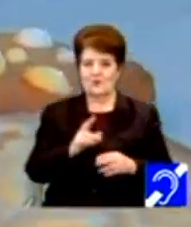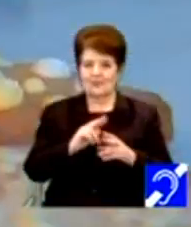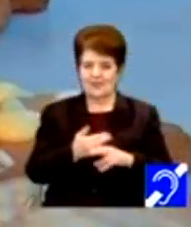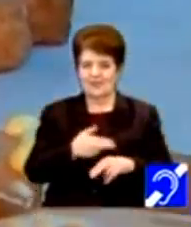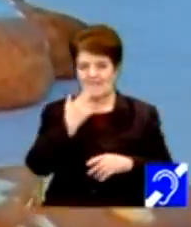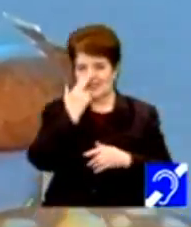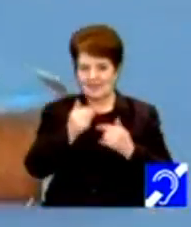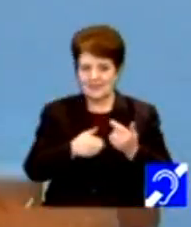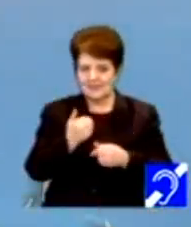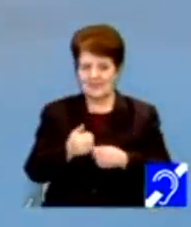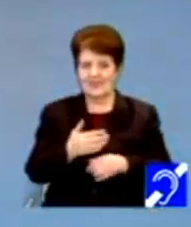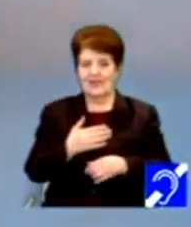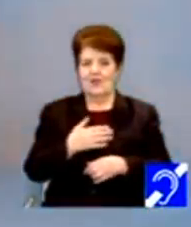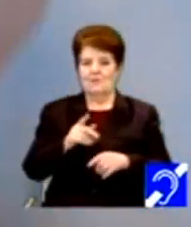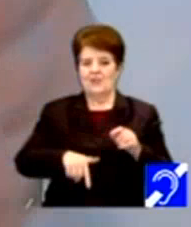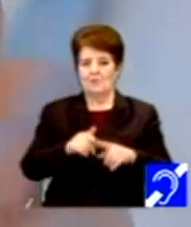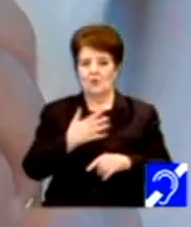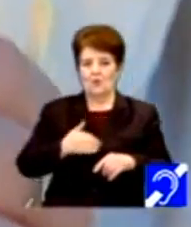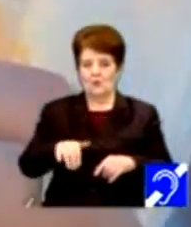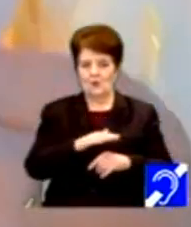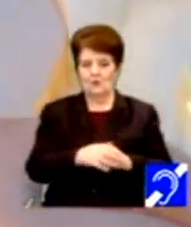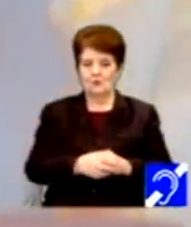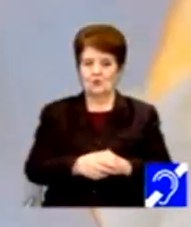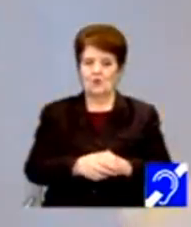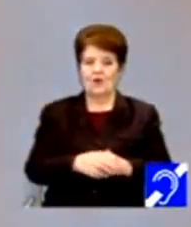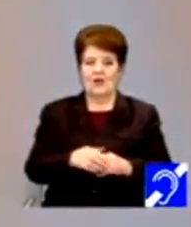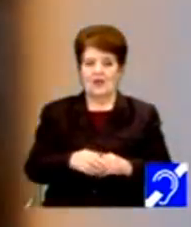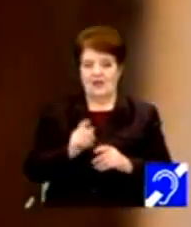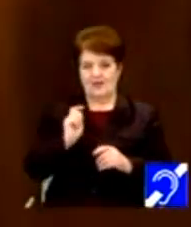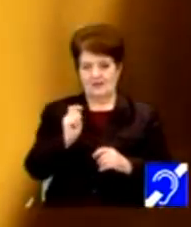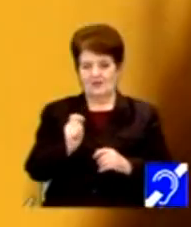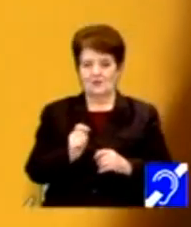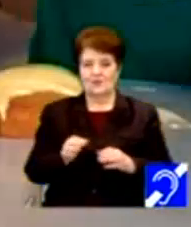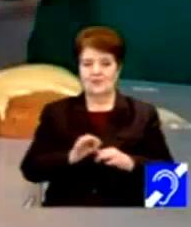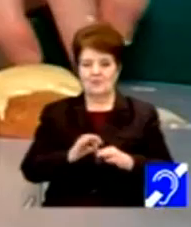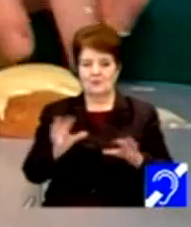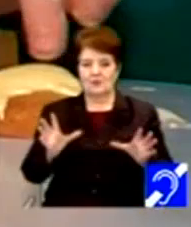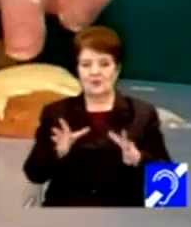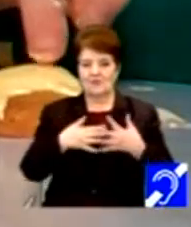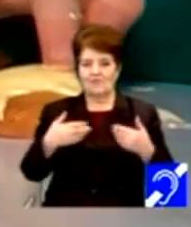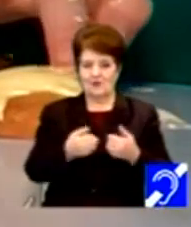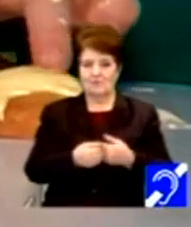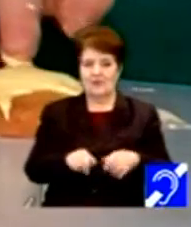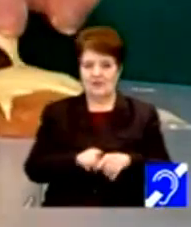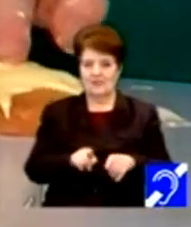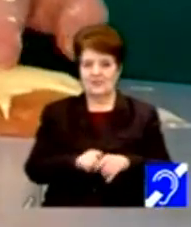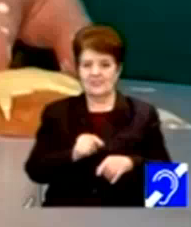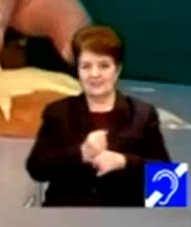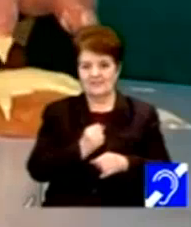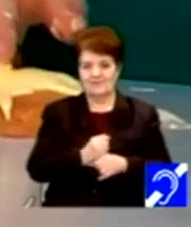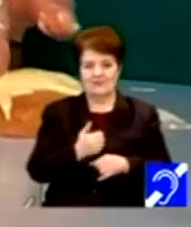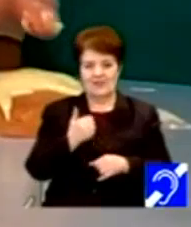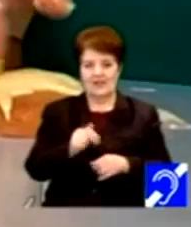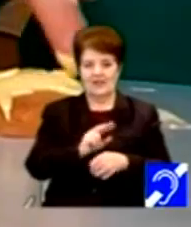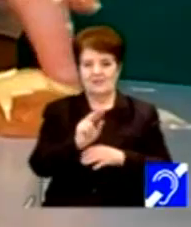uite de tradițiile neamului nostru. Fiindcă este frumos Crăciunul să-l sărbătorești în familie și ne-am gândit la această activitate ca să